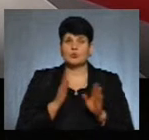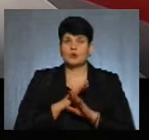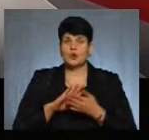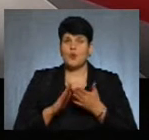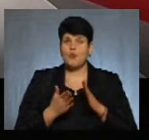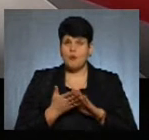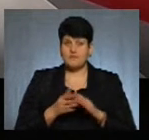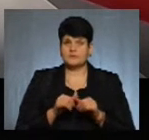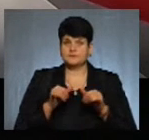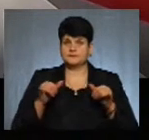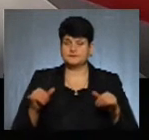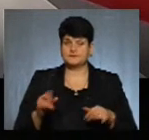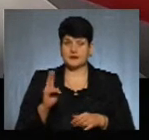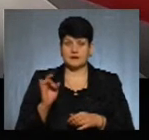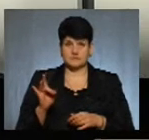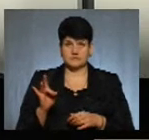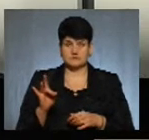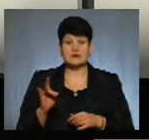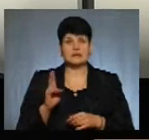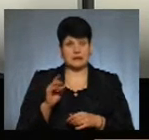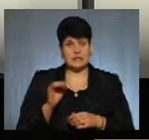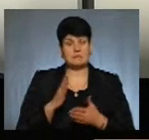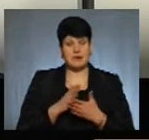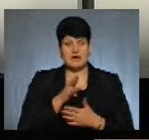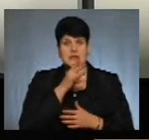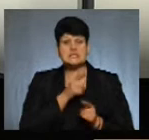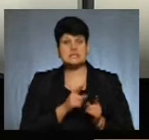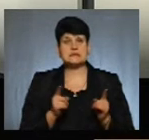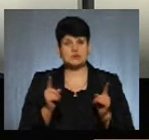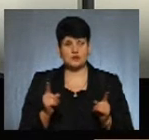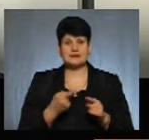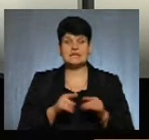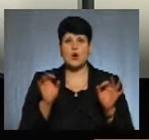на поширення цього захворювання? Ну, кір має сезонність, так. Це